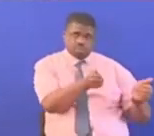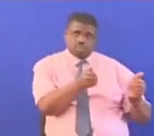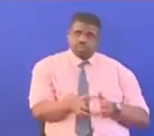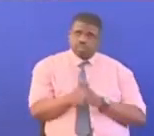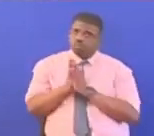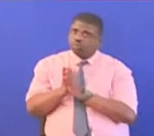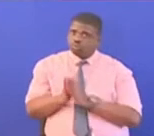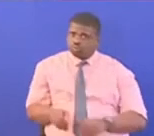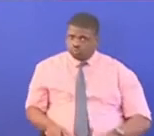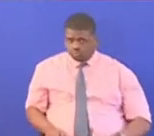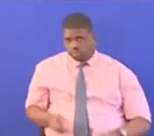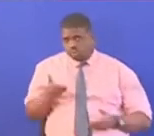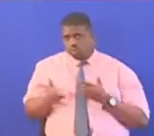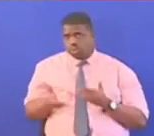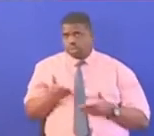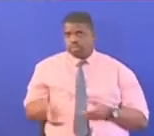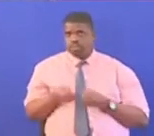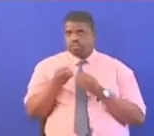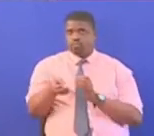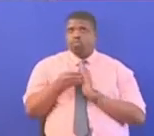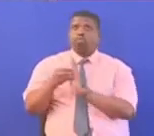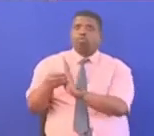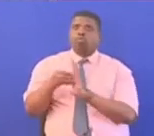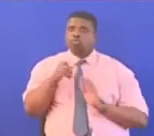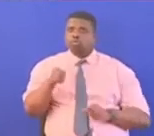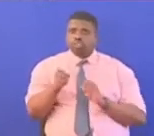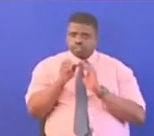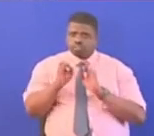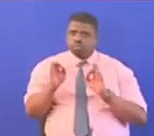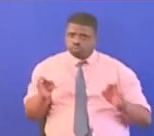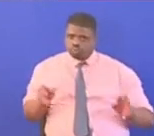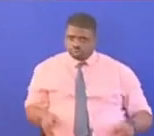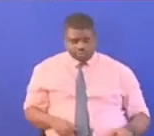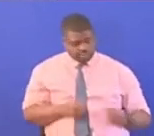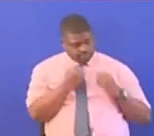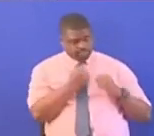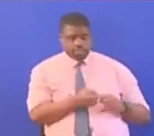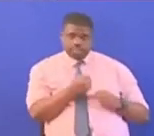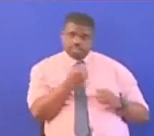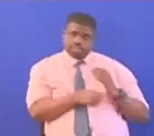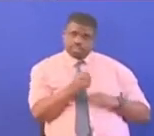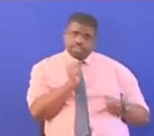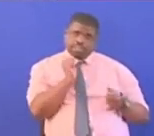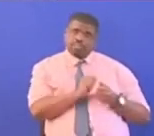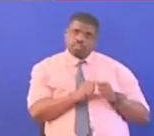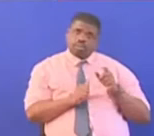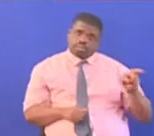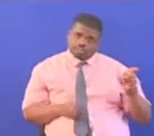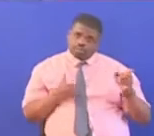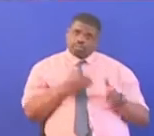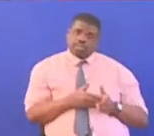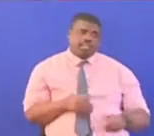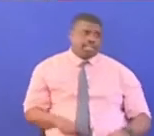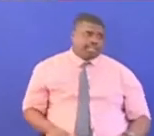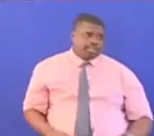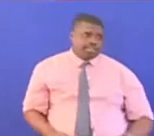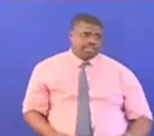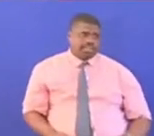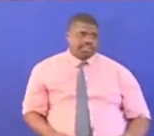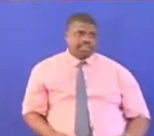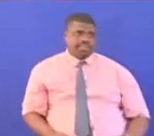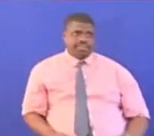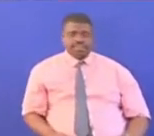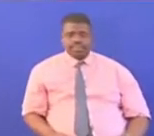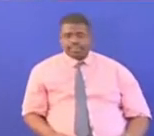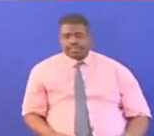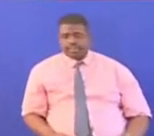nikushukuru kwa namna ulivyotoa uongozi mzuri, uongozi imara kwenye jambo hili mpaka tumefika hapa tulipo. Mheshimiwa